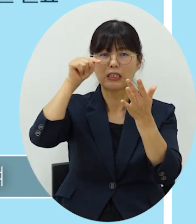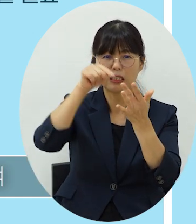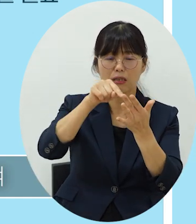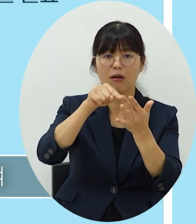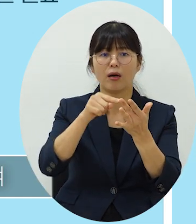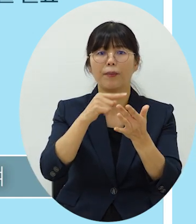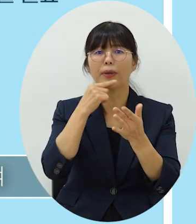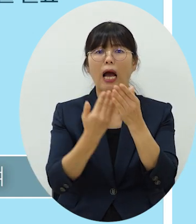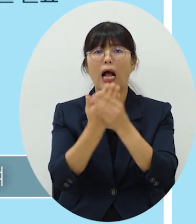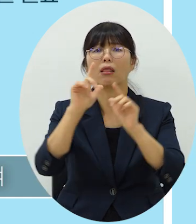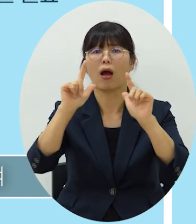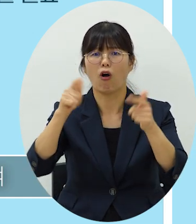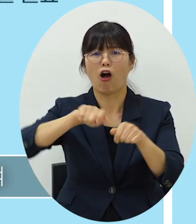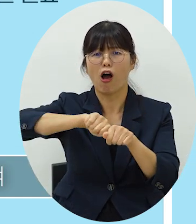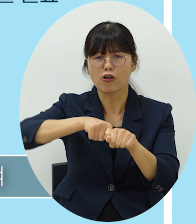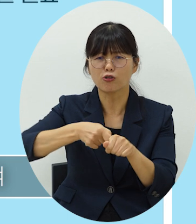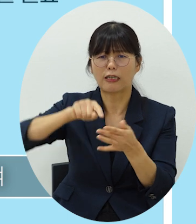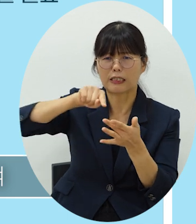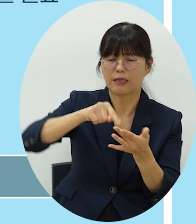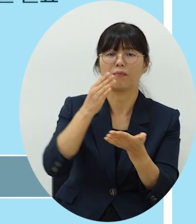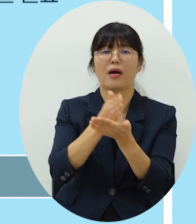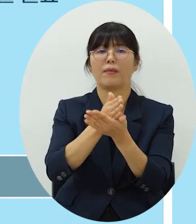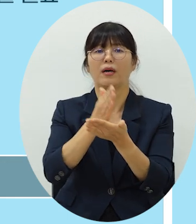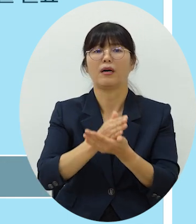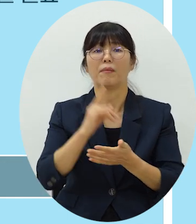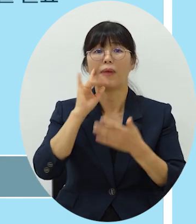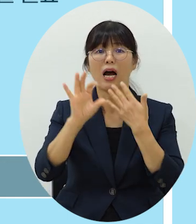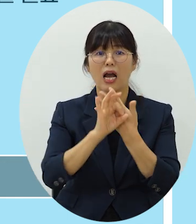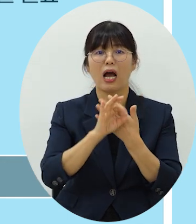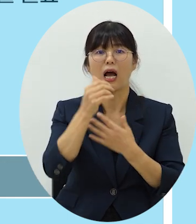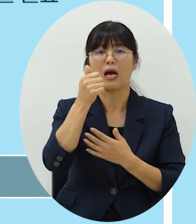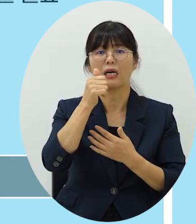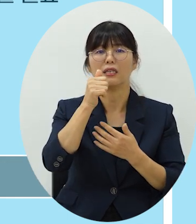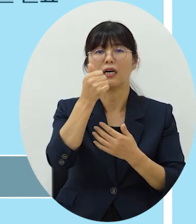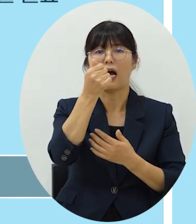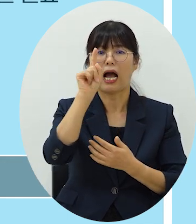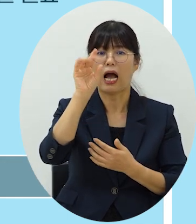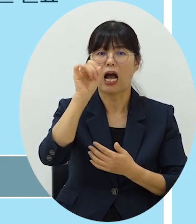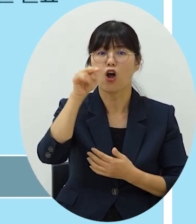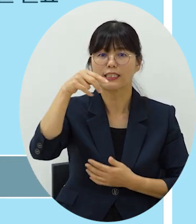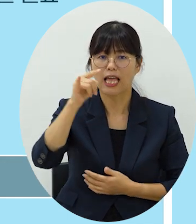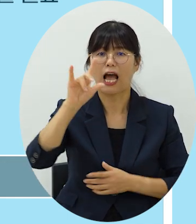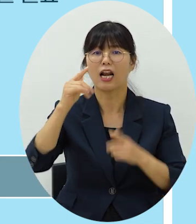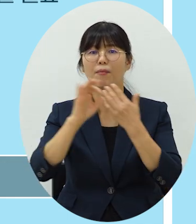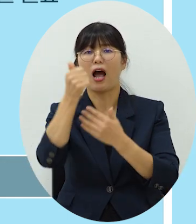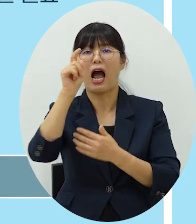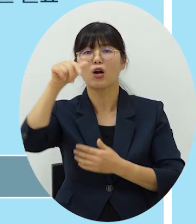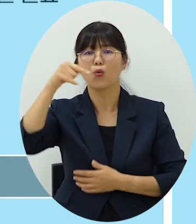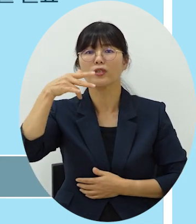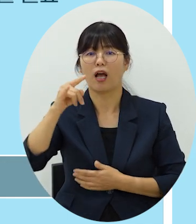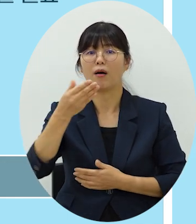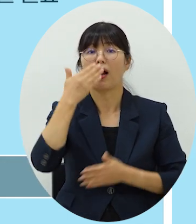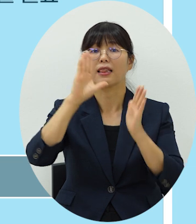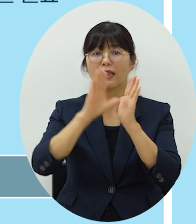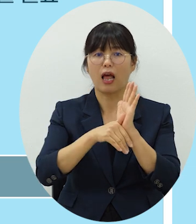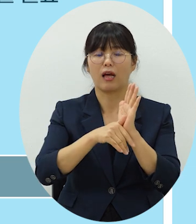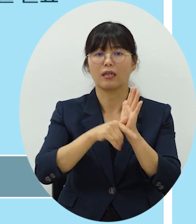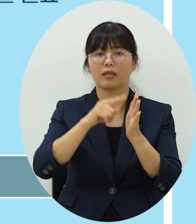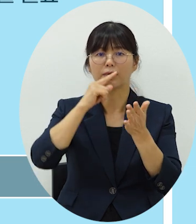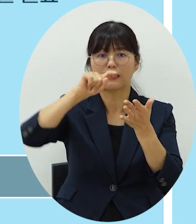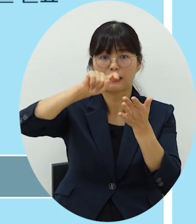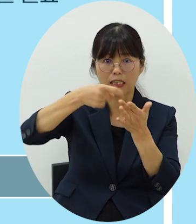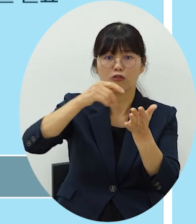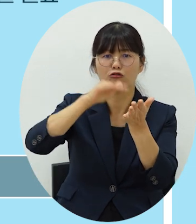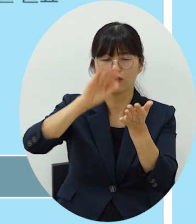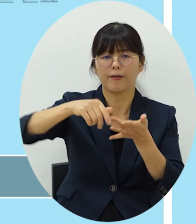나오지 않는다고 억지로 짜내지 않도록 하며, 만약 항혈소판제 또는 항응고제를 복용할 때는 체열 후